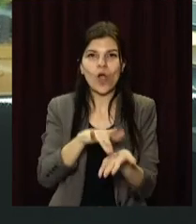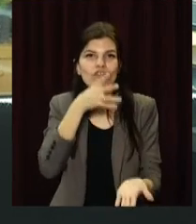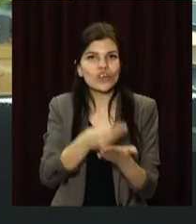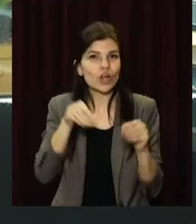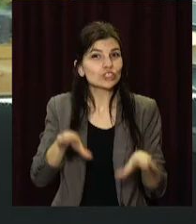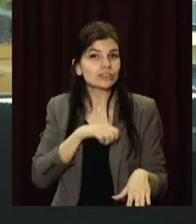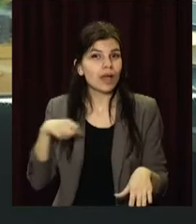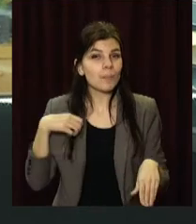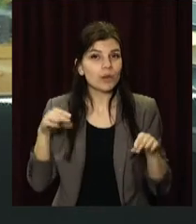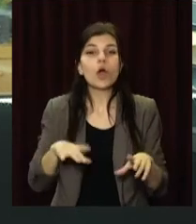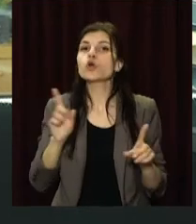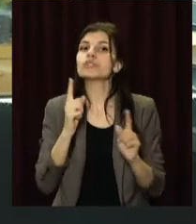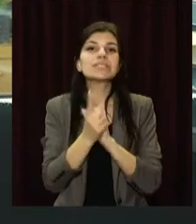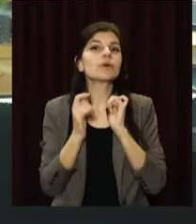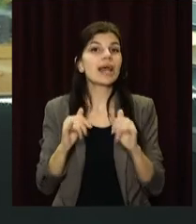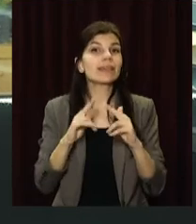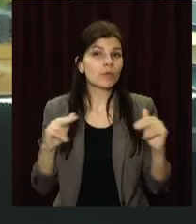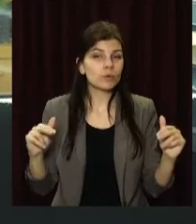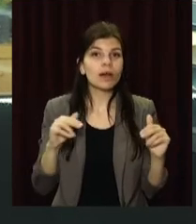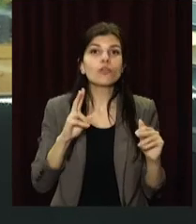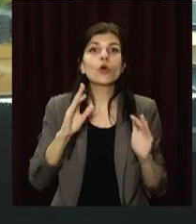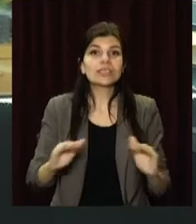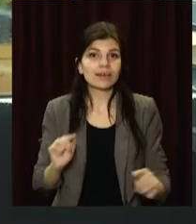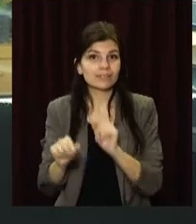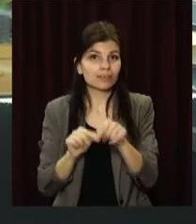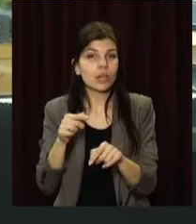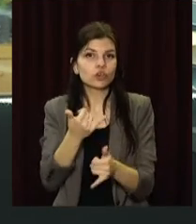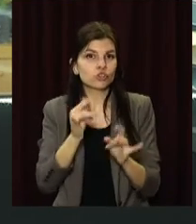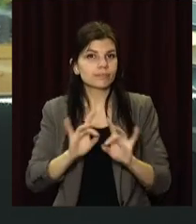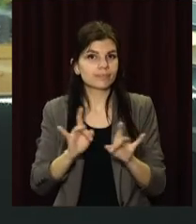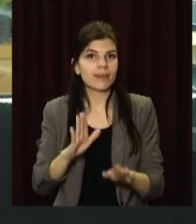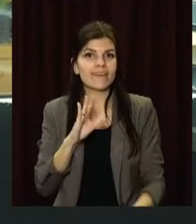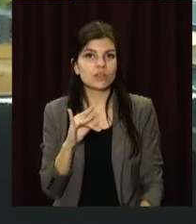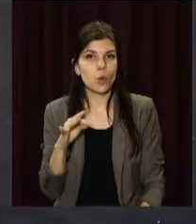самоврядування. Що зміниться для дніпровських дошкільнят, розкаже Вікторія Журавель.